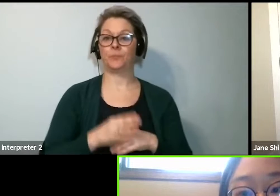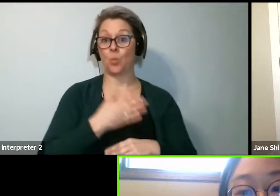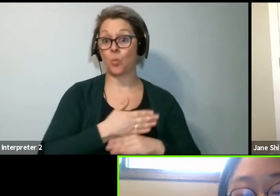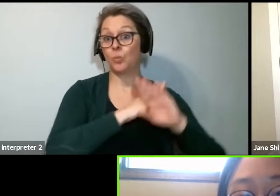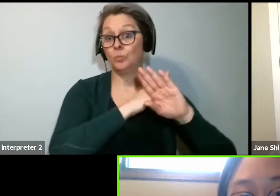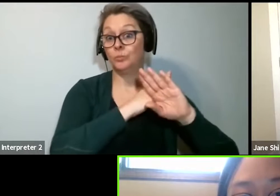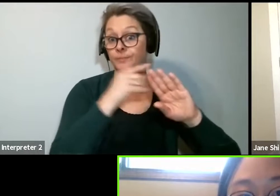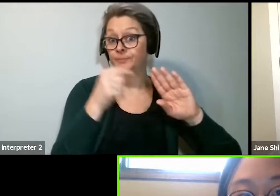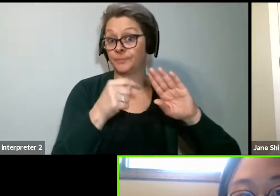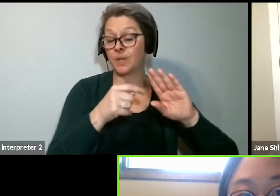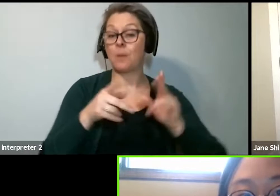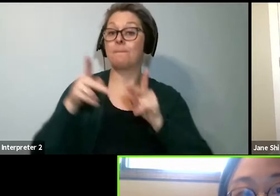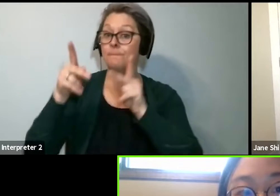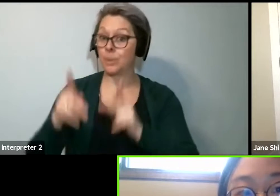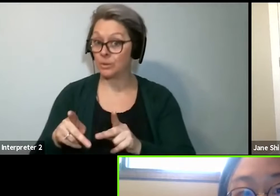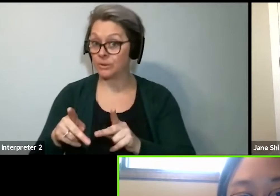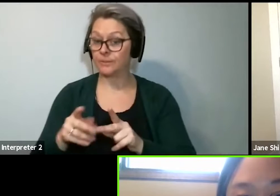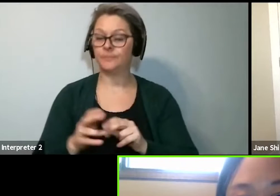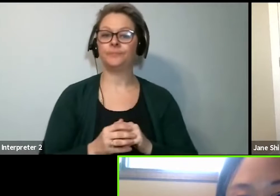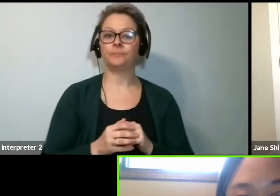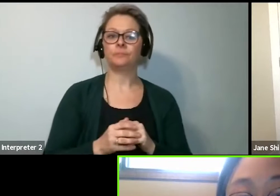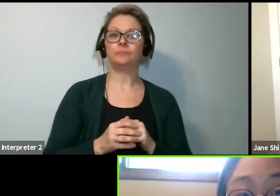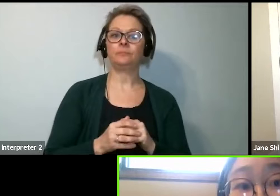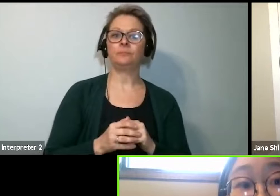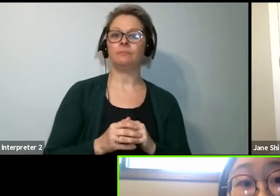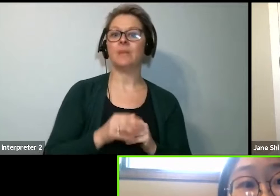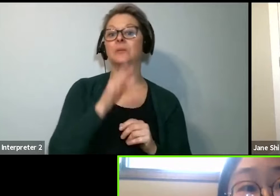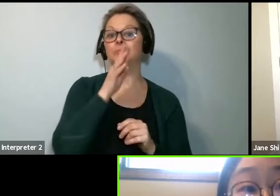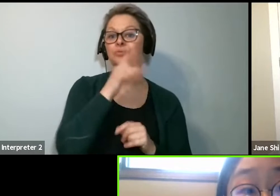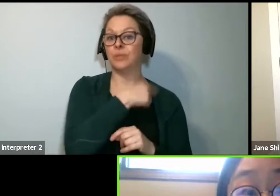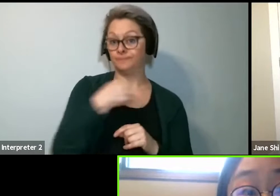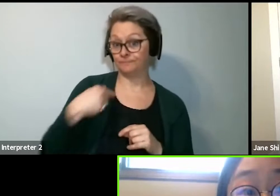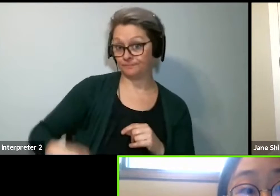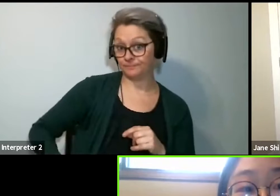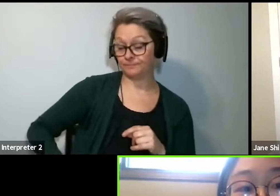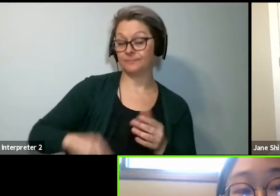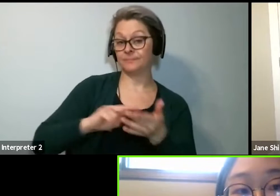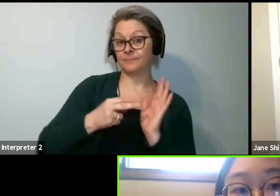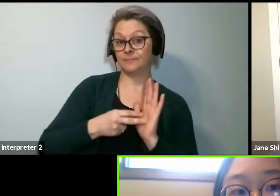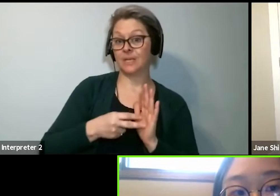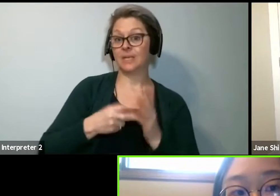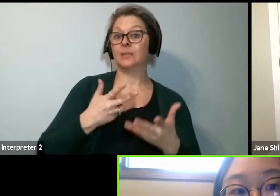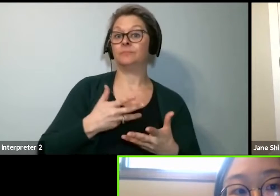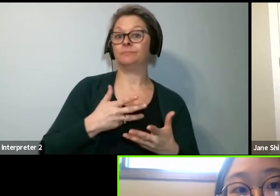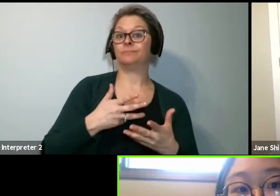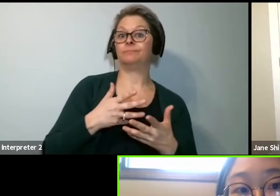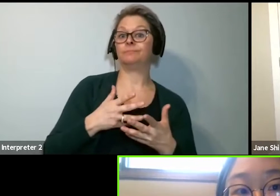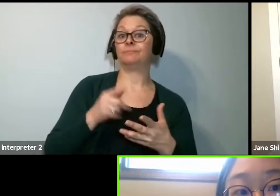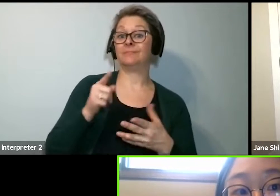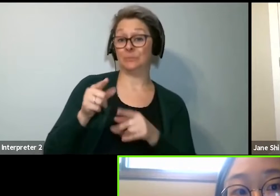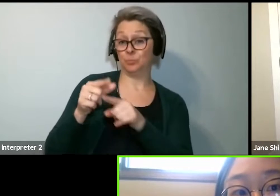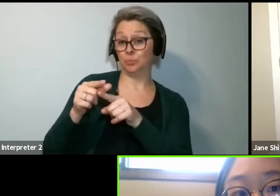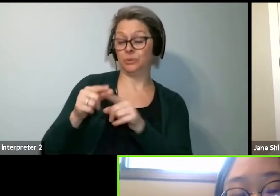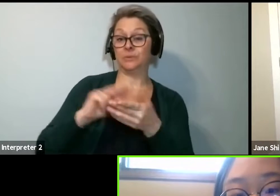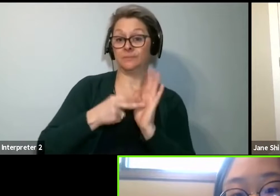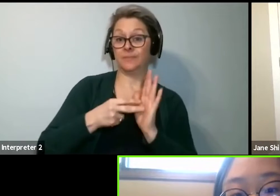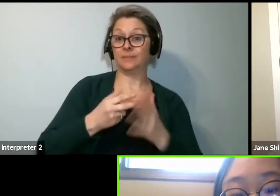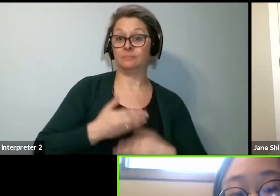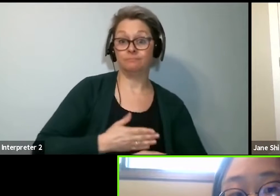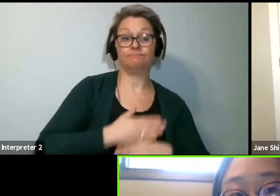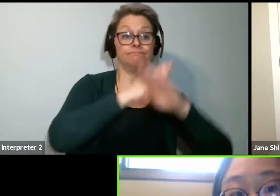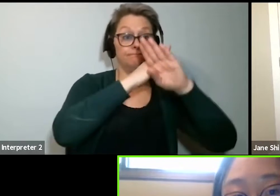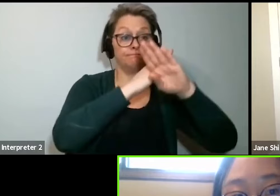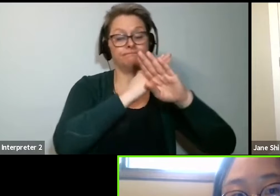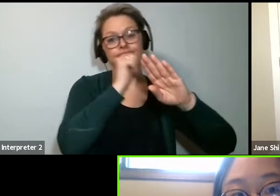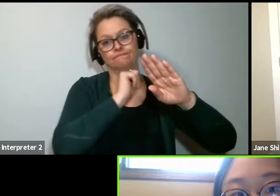to a person. 障碍者 is someone who faces obstacles or someone who has accessibility needs.